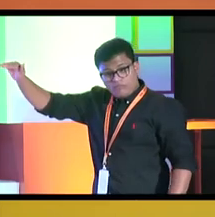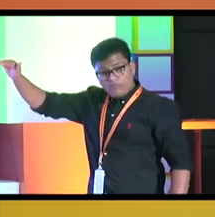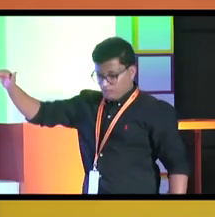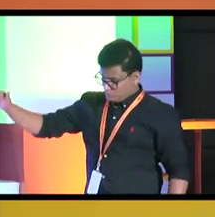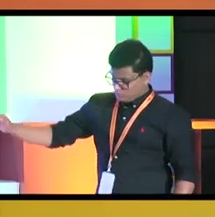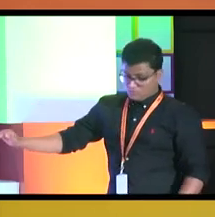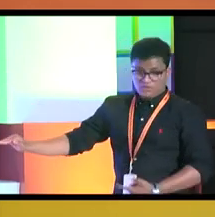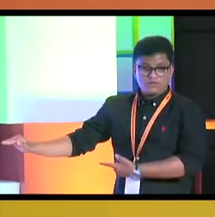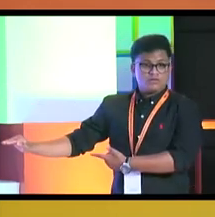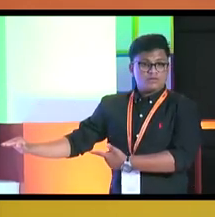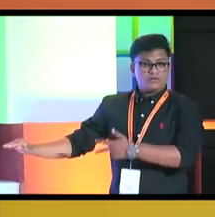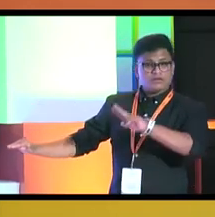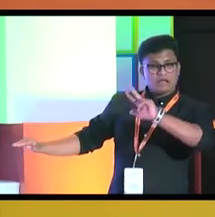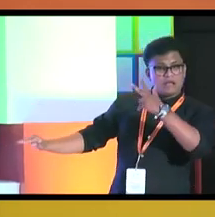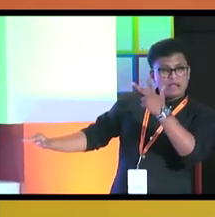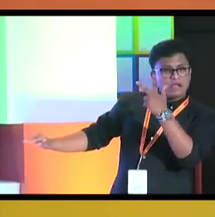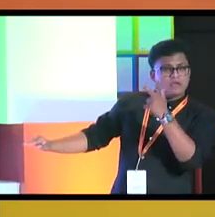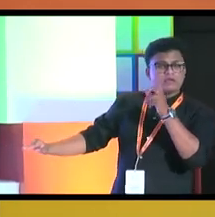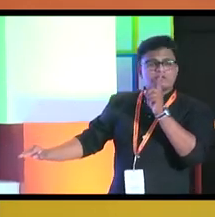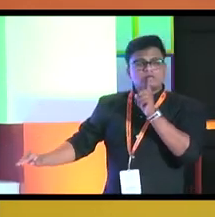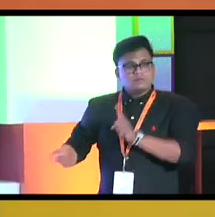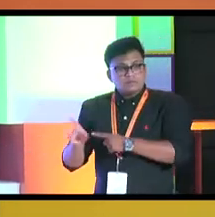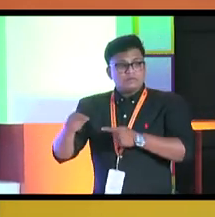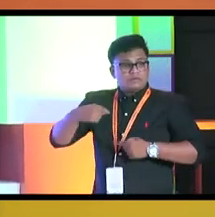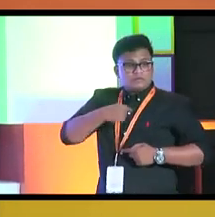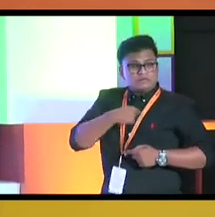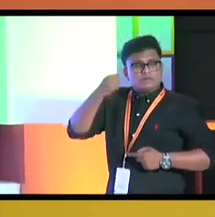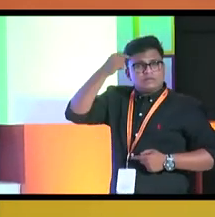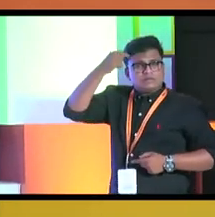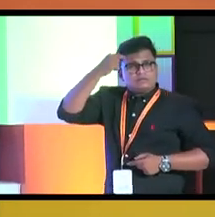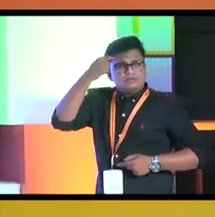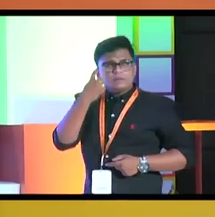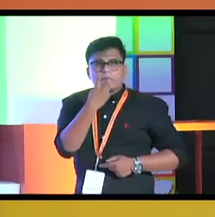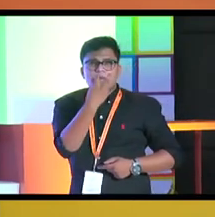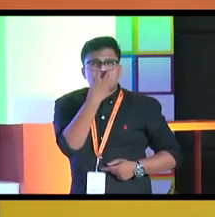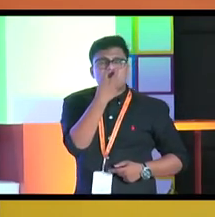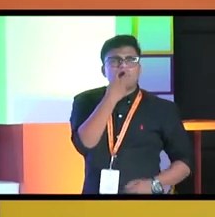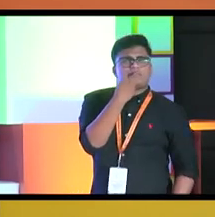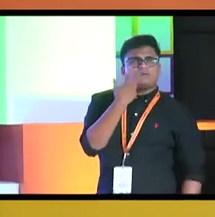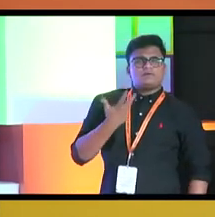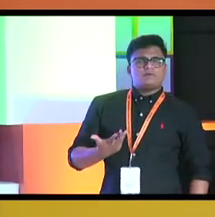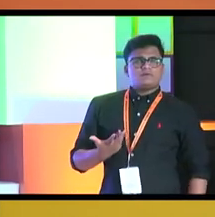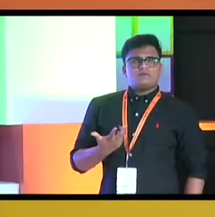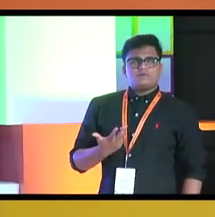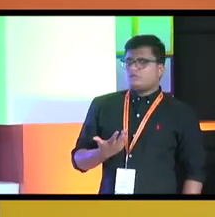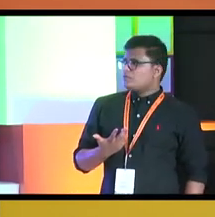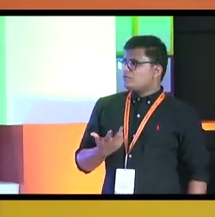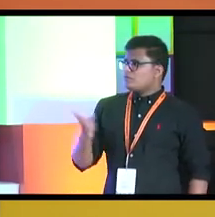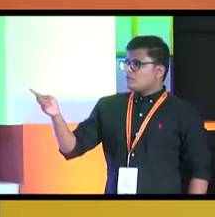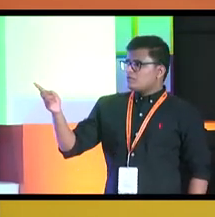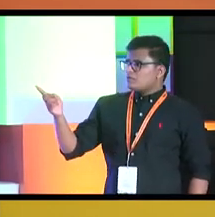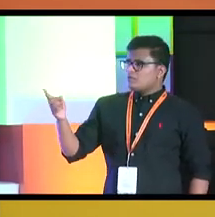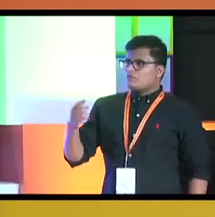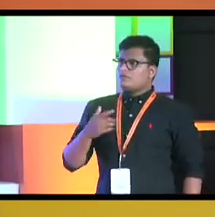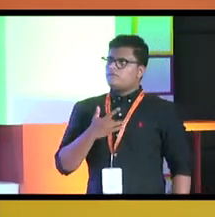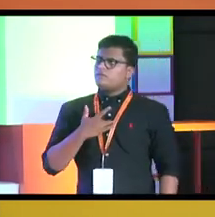एक 8 साल के बच्चे के मन में, एक 8 साल के अंधे बच्चे के मन में, सबसे पहले तो उसने कैसे